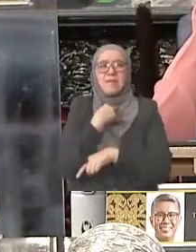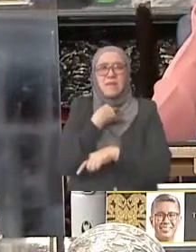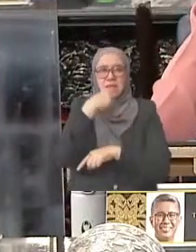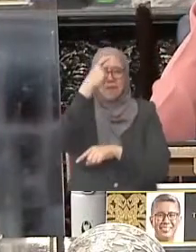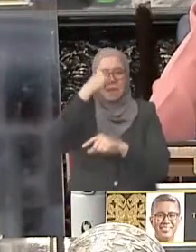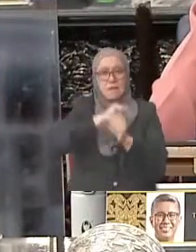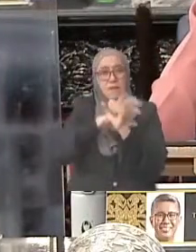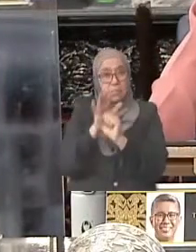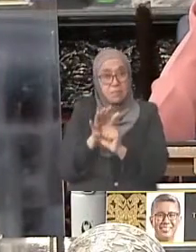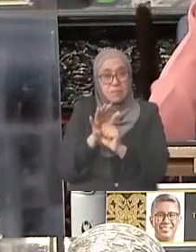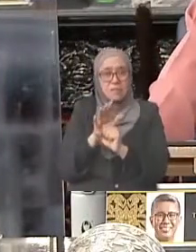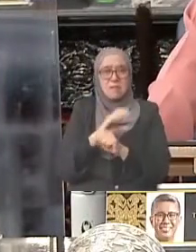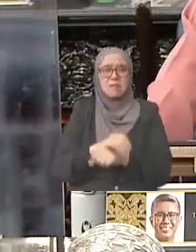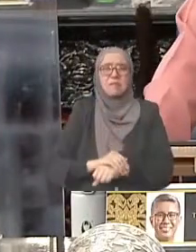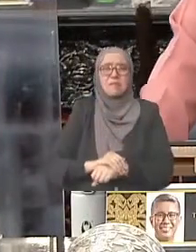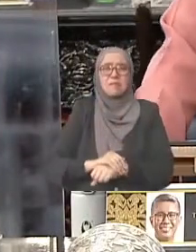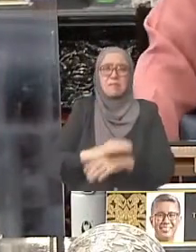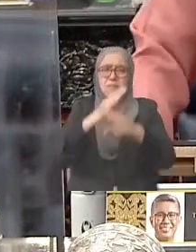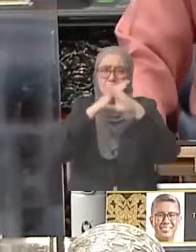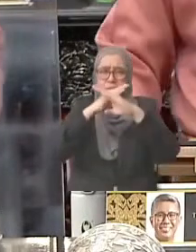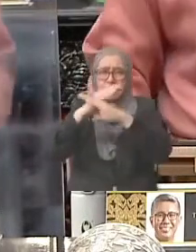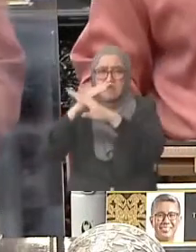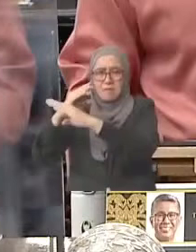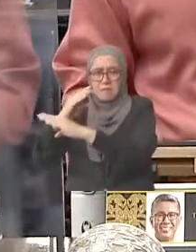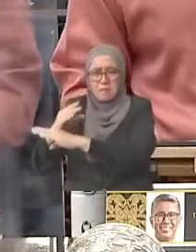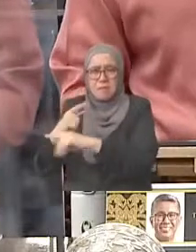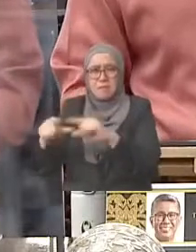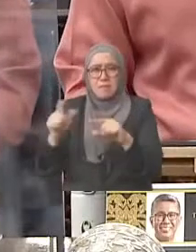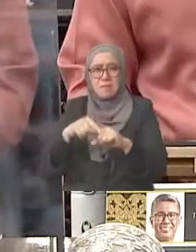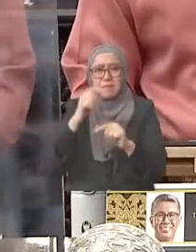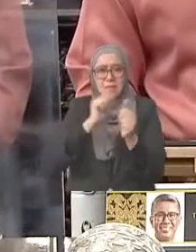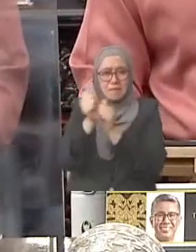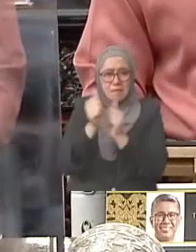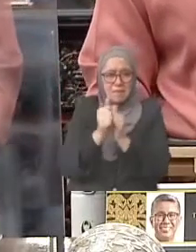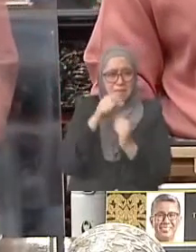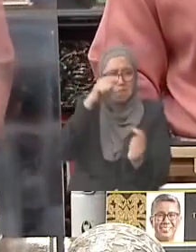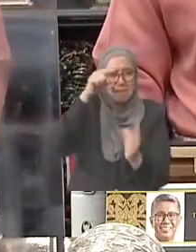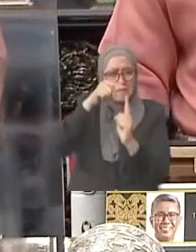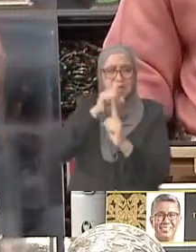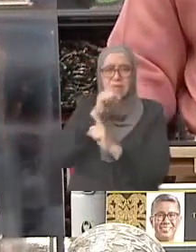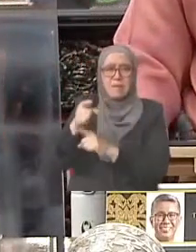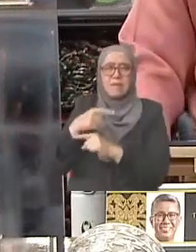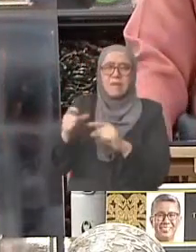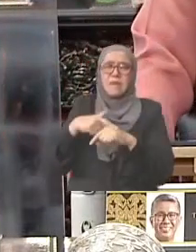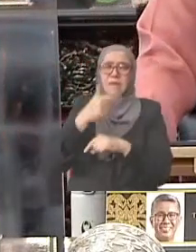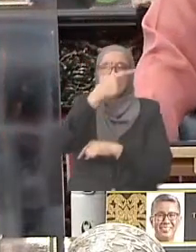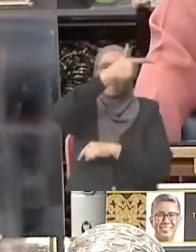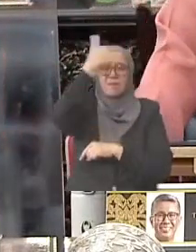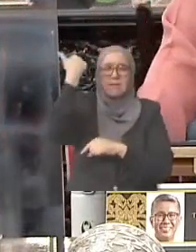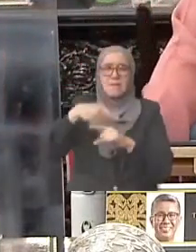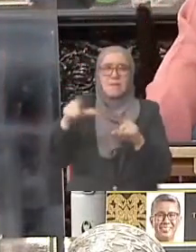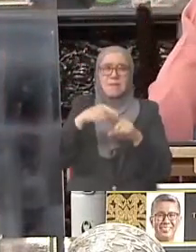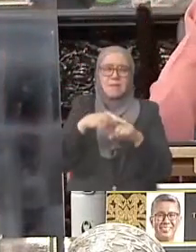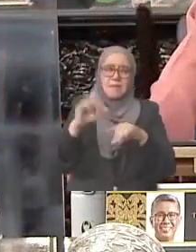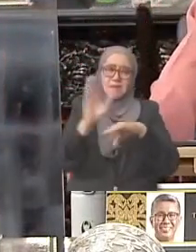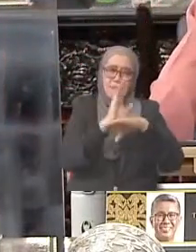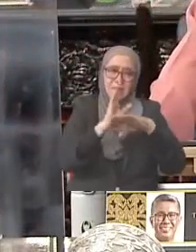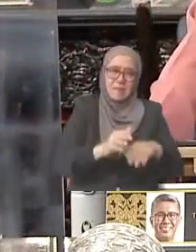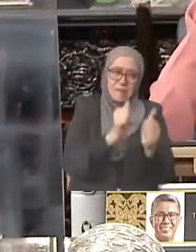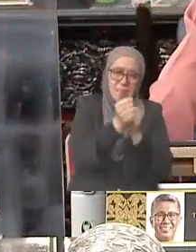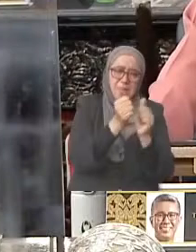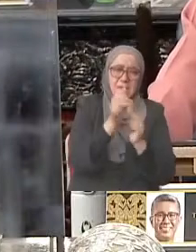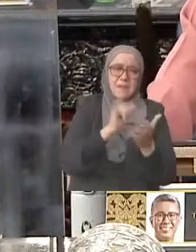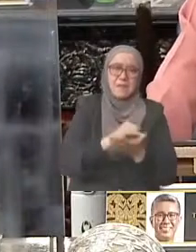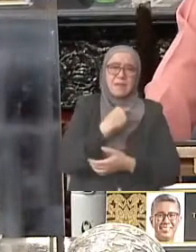tertentu telah menyebabkan banyak pengusaha facility suka kedepan cabaran untuk memulihkan smule pernyataan mereka setelah ekonomi kembali dibuka